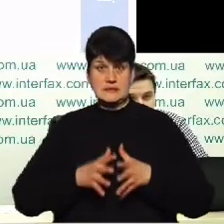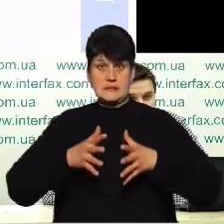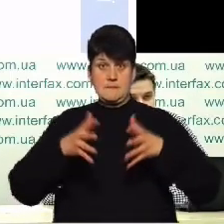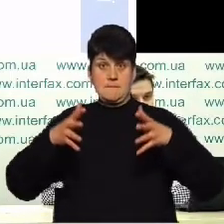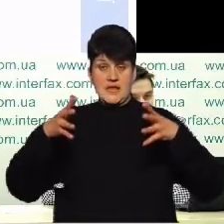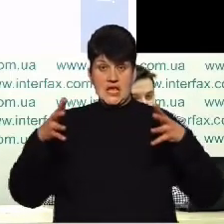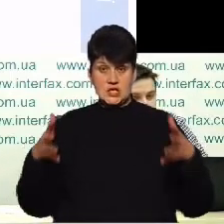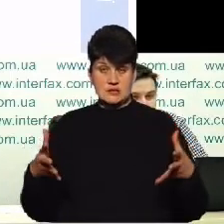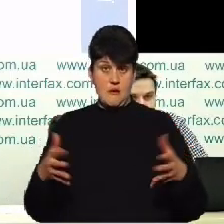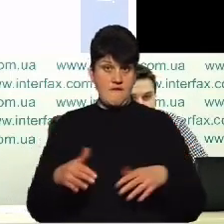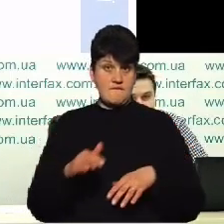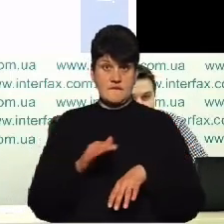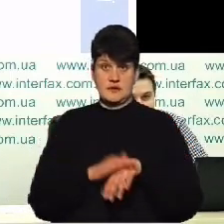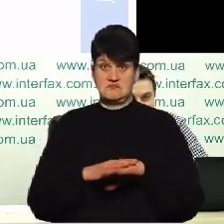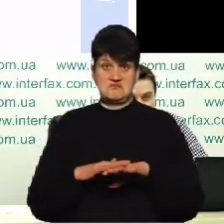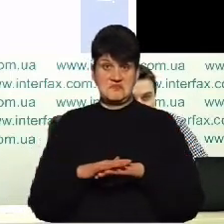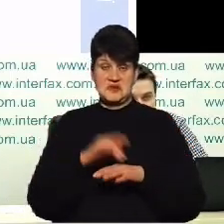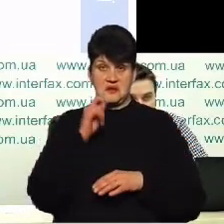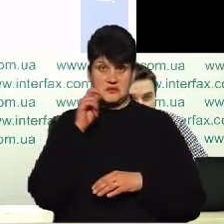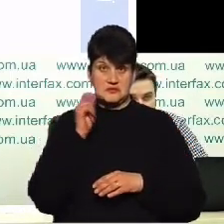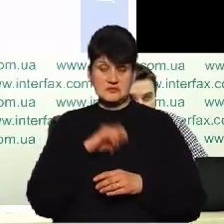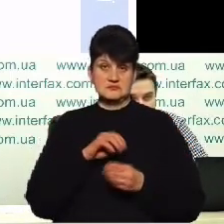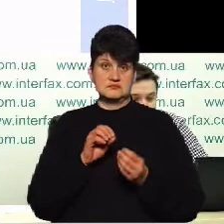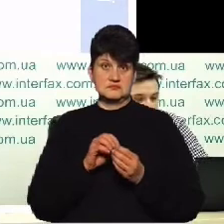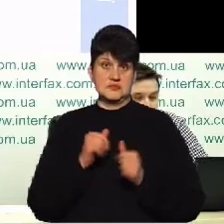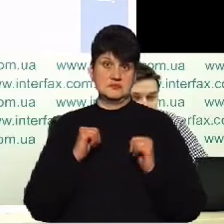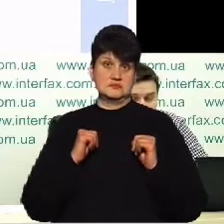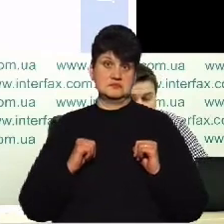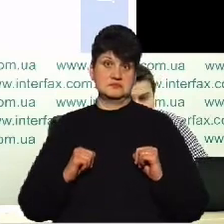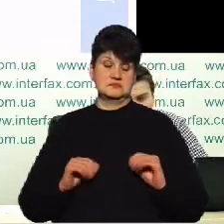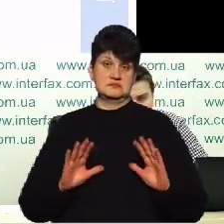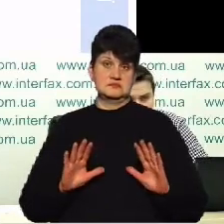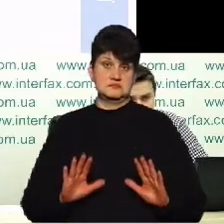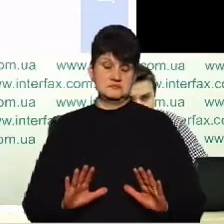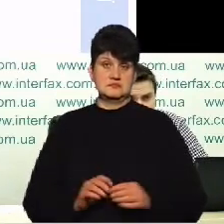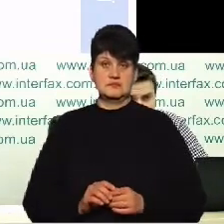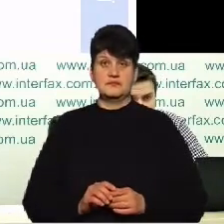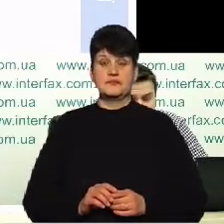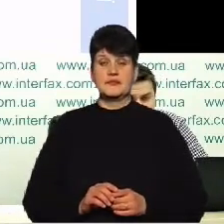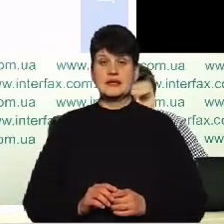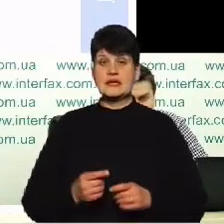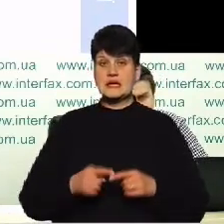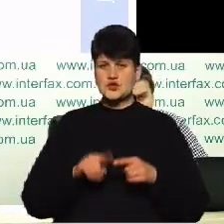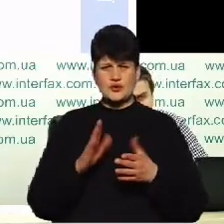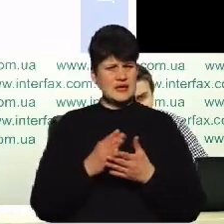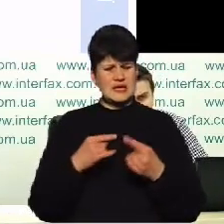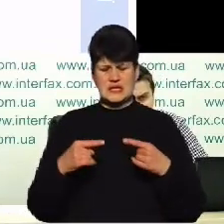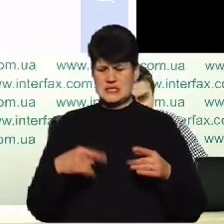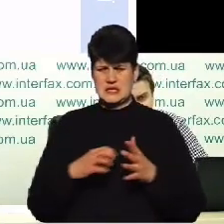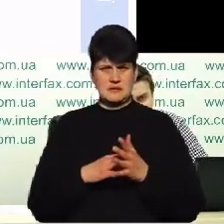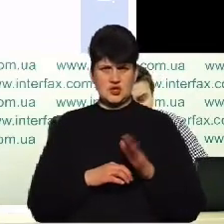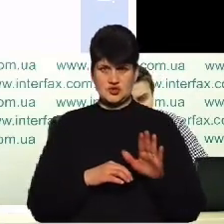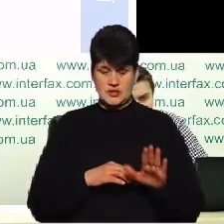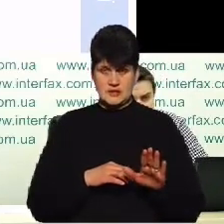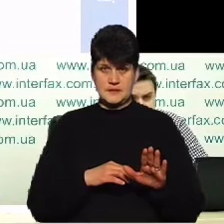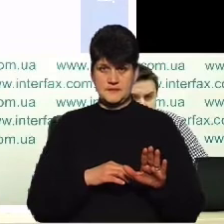але фактично населення України зберігає відносний спокій і менше вірить в цю ситуацію. Для цього є різні причини, це потребує